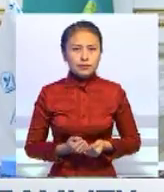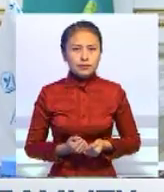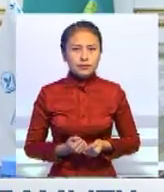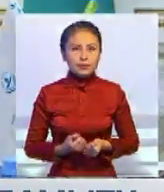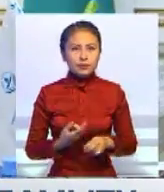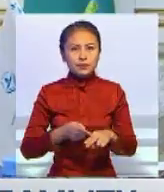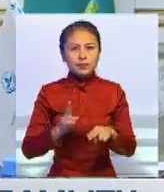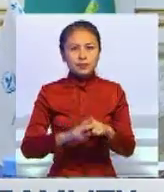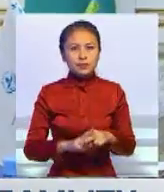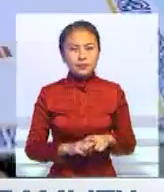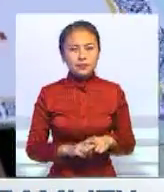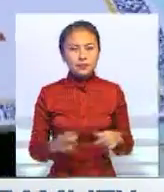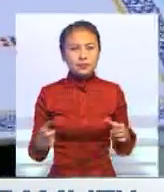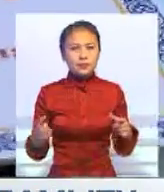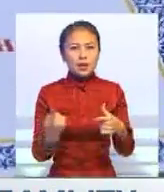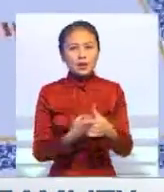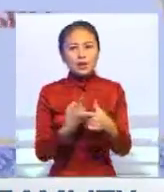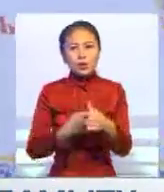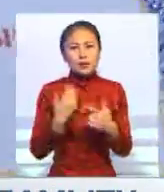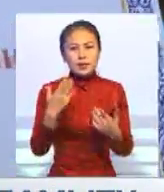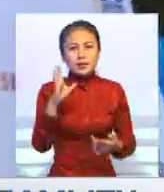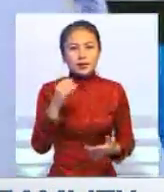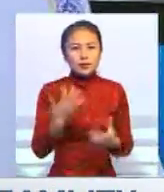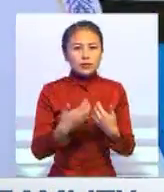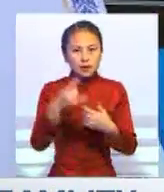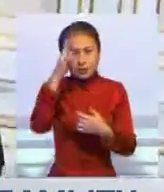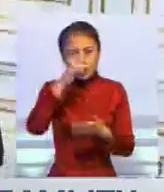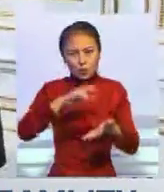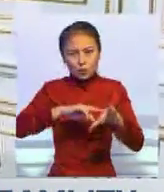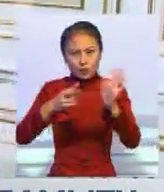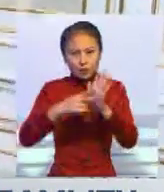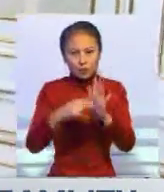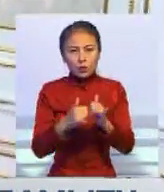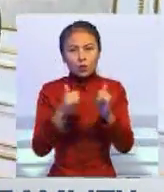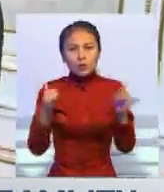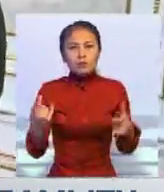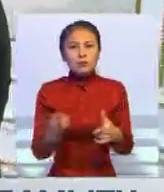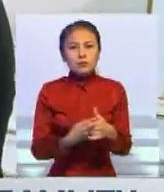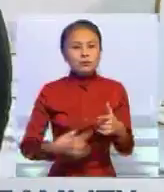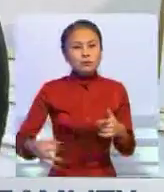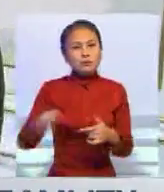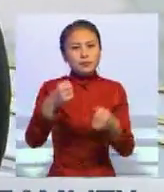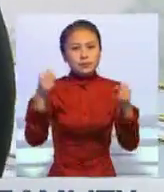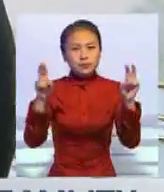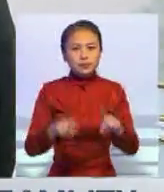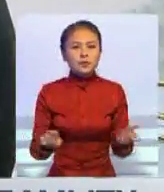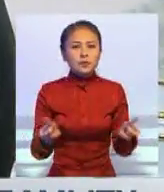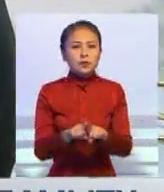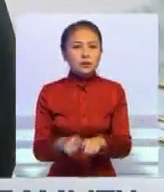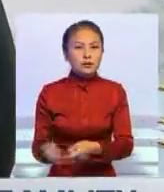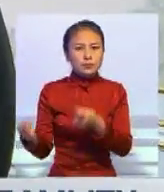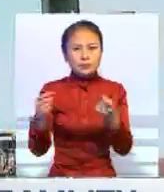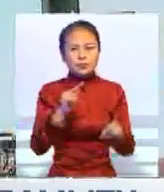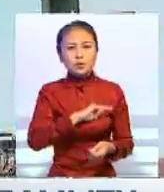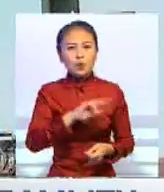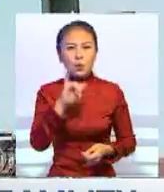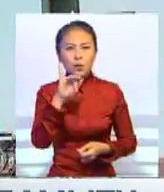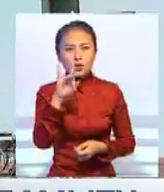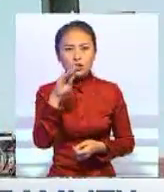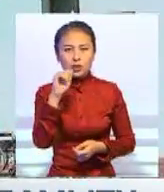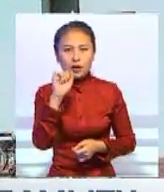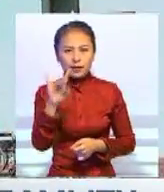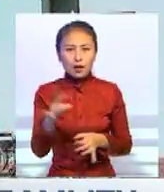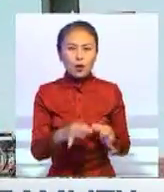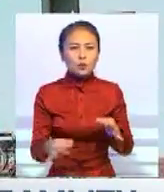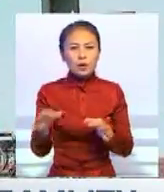24 ғалым грант егер атанған. Енді өңірде сандық Қазақстан жобасын дамыту қолға алынбақ. Аймаққа арнайы келген қор қызметкерлері